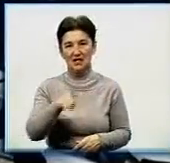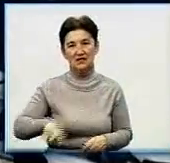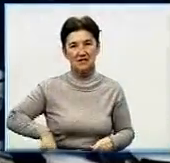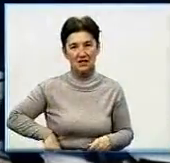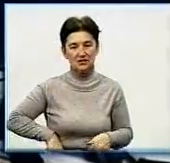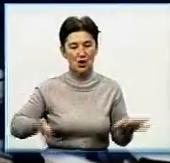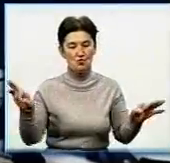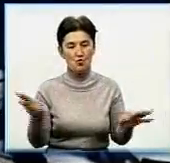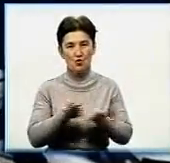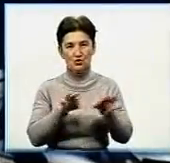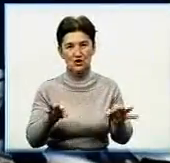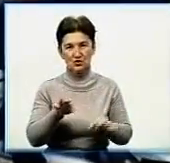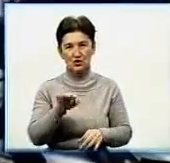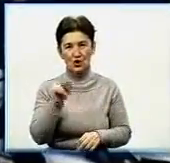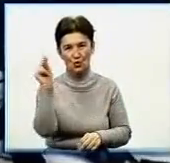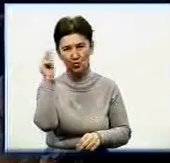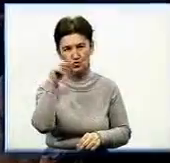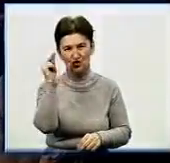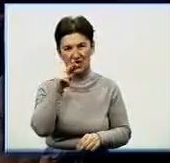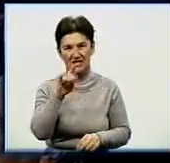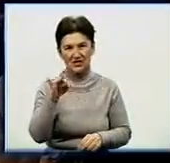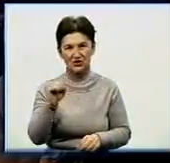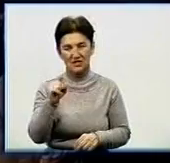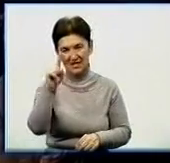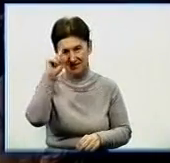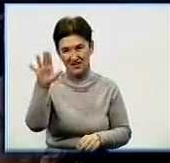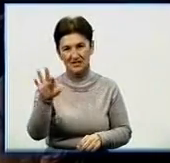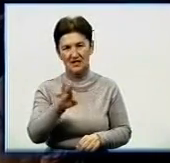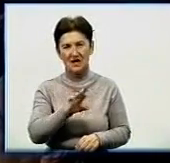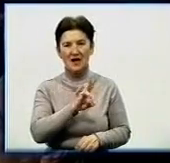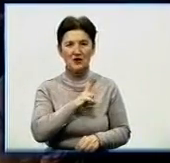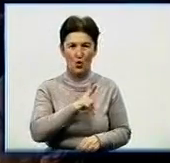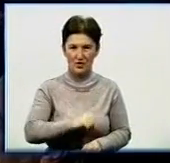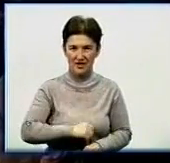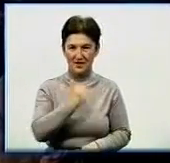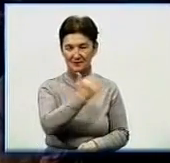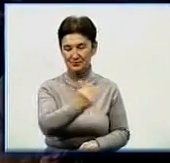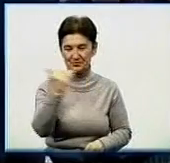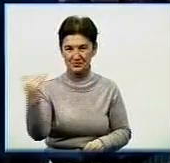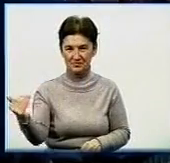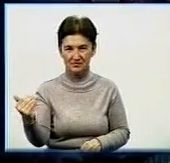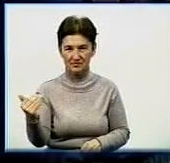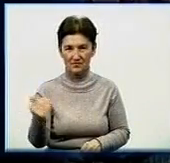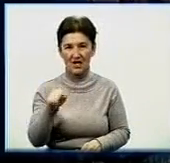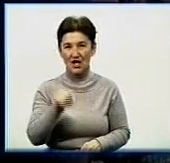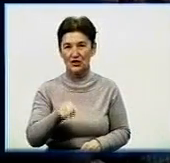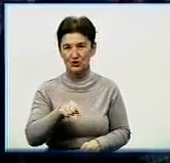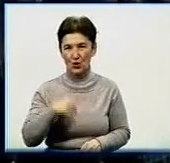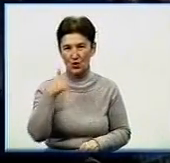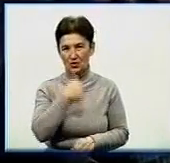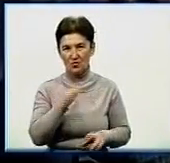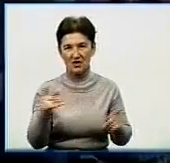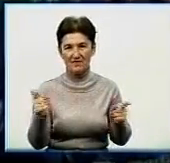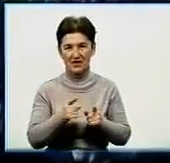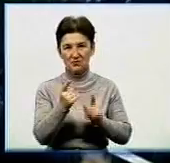музичного училища Лариси Голіусової та доньок видатного музиканта Наталії Хілобокової та Тетяни Фурлет. Цього року у рамках